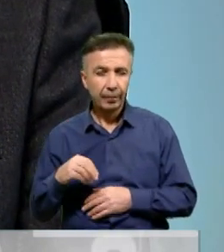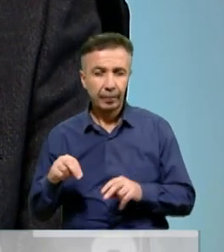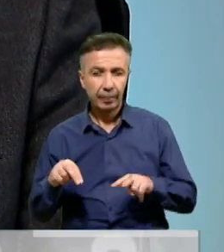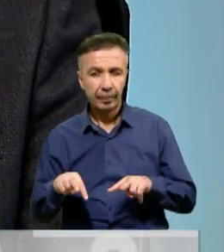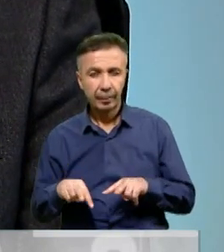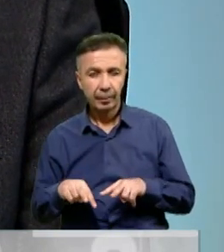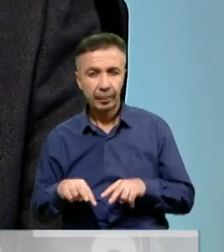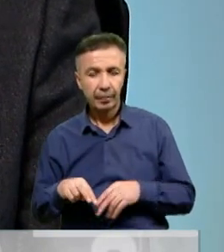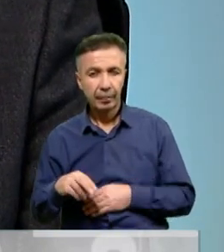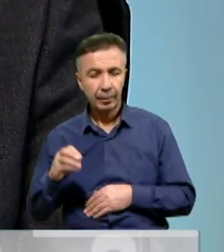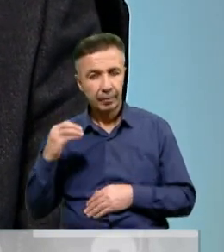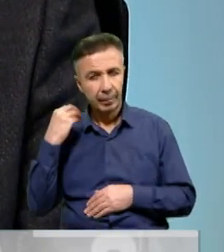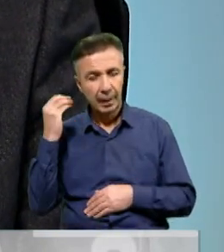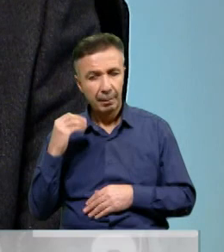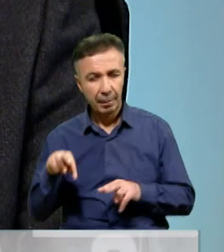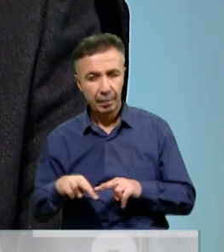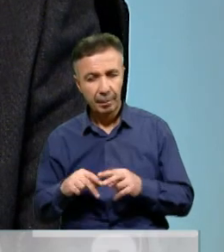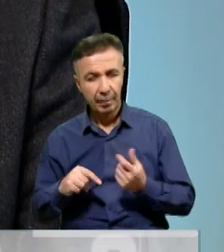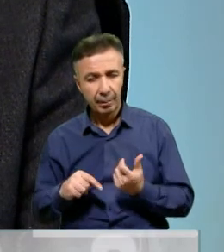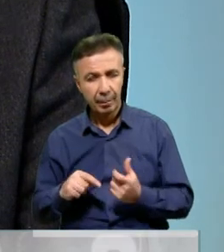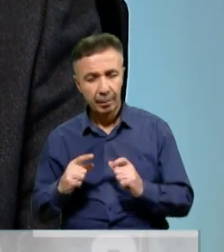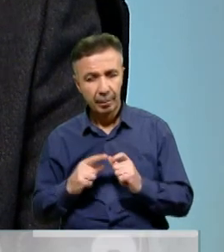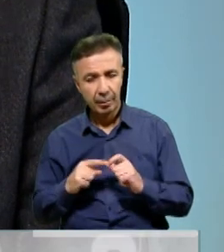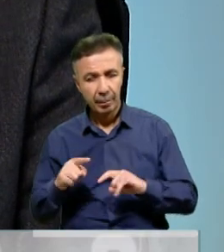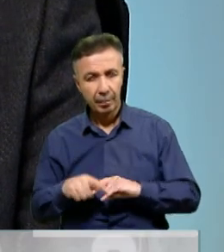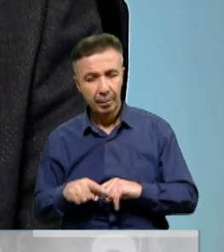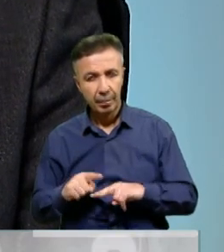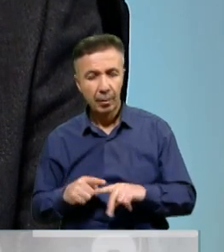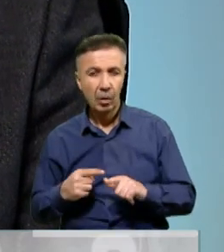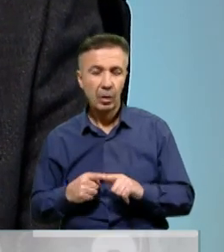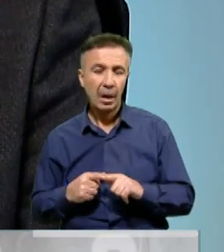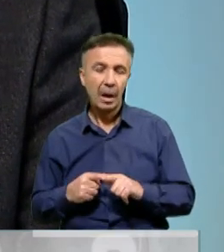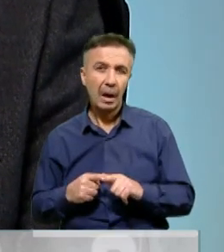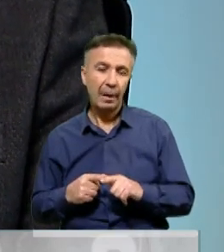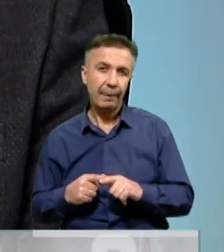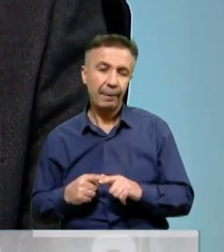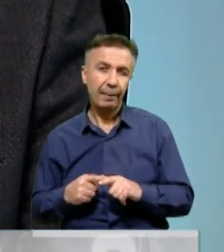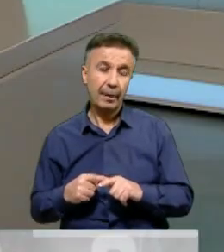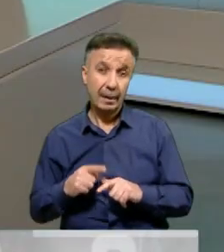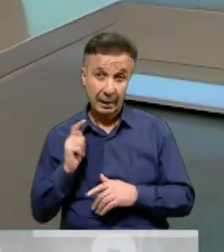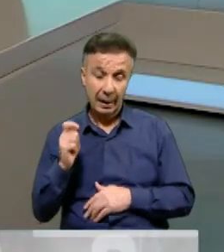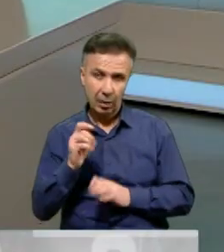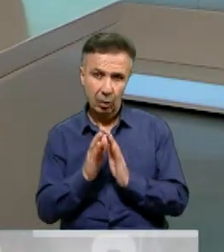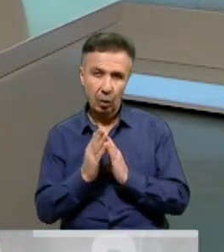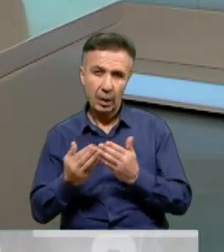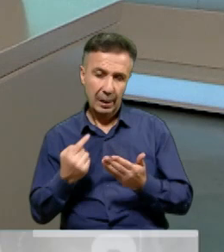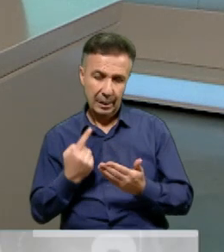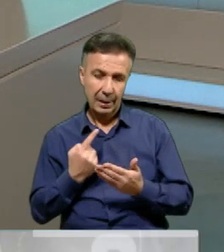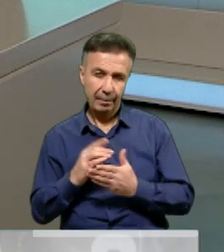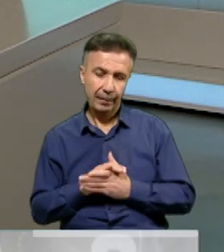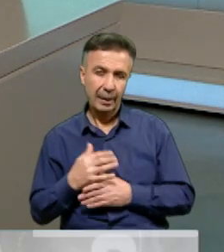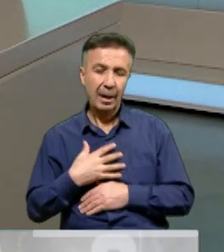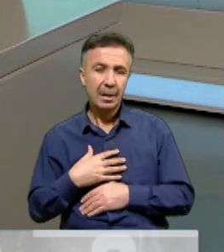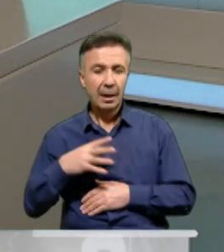İmam Mushaf'ı değil İmam Mushaf yani ana Mushaf manasında.